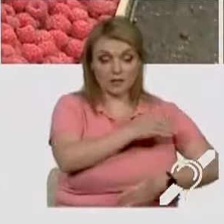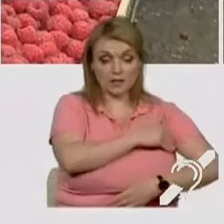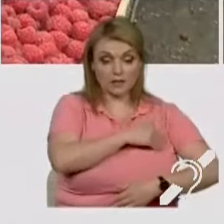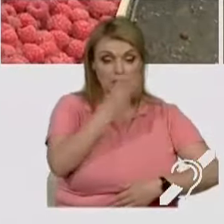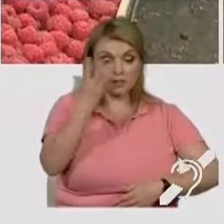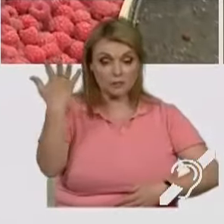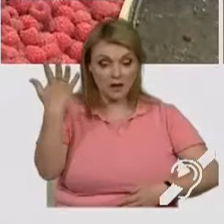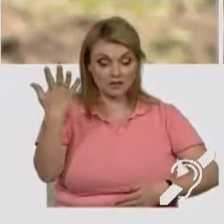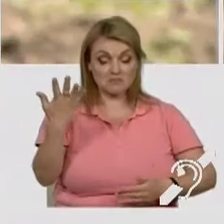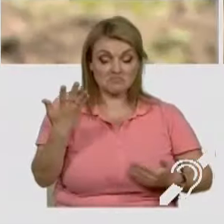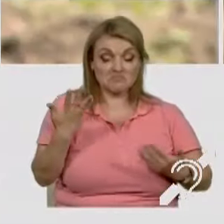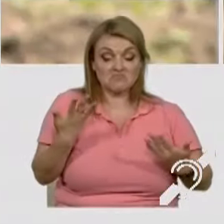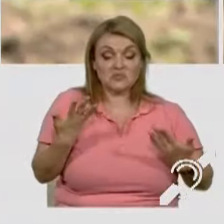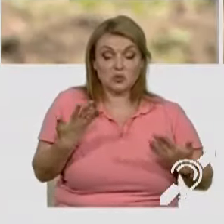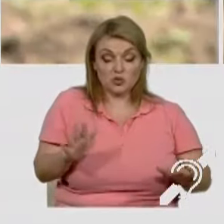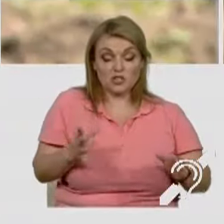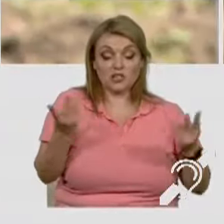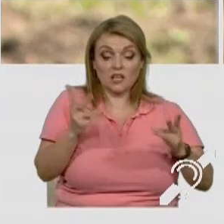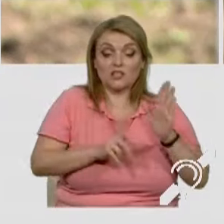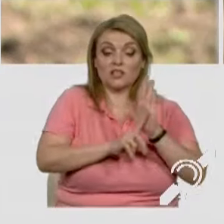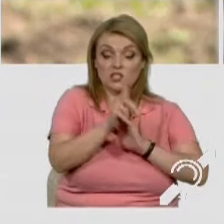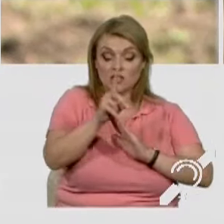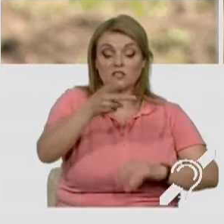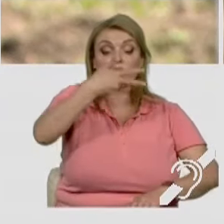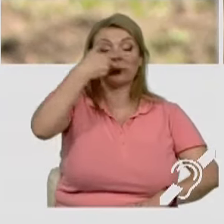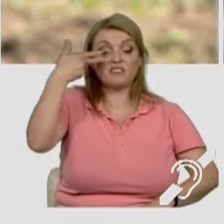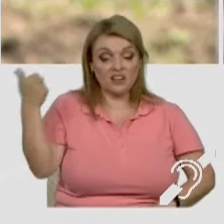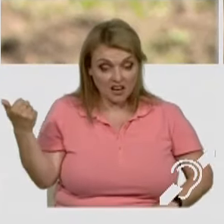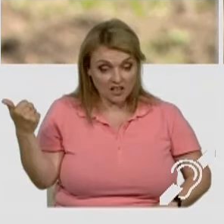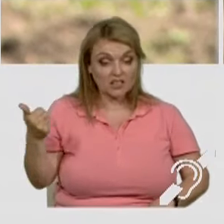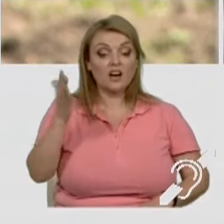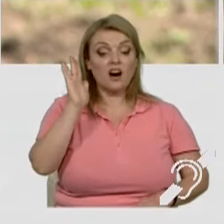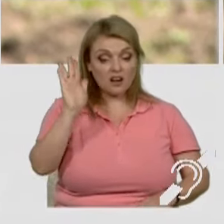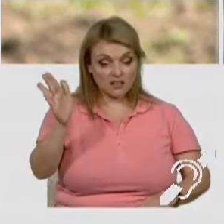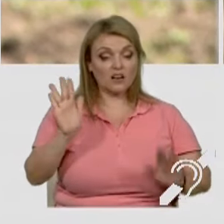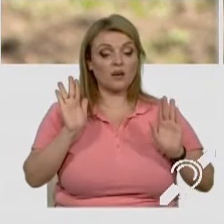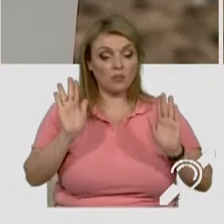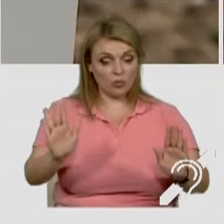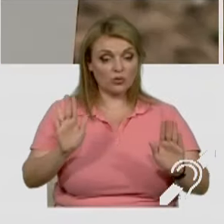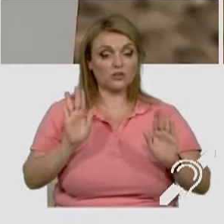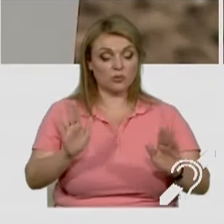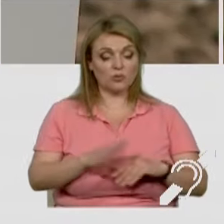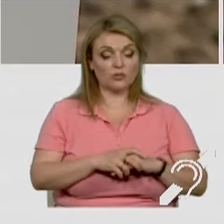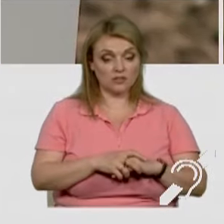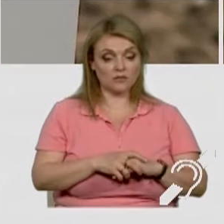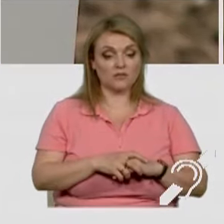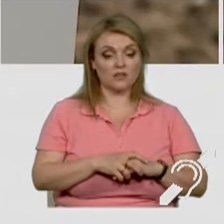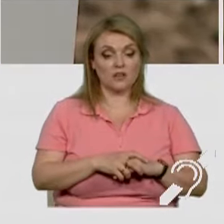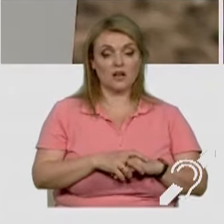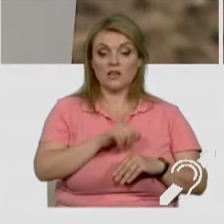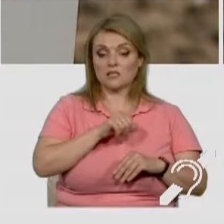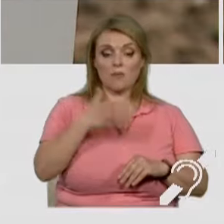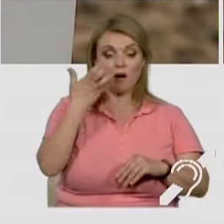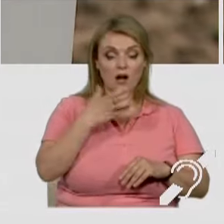o realitate cu care ar trebui să ne deprindem. Cei mai călduroși ani au fost anii 2000, 2002, 2007 și